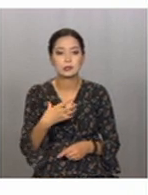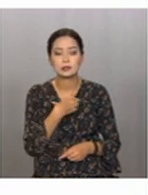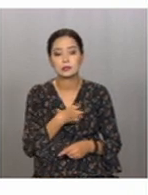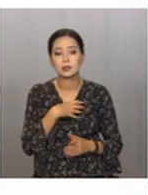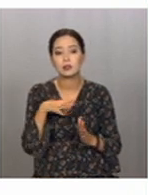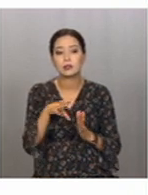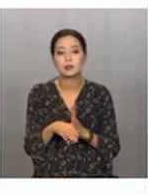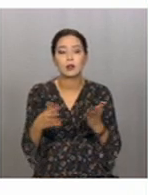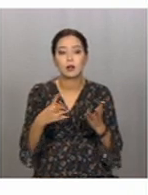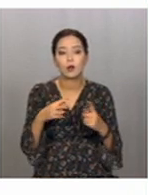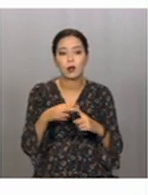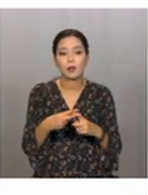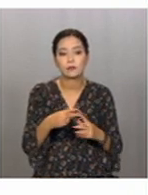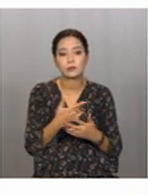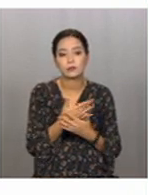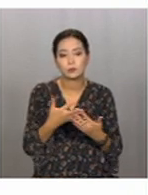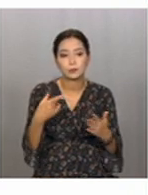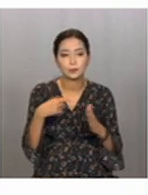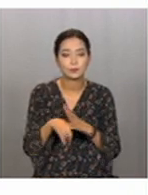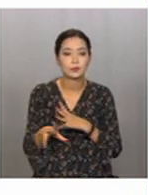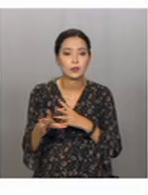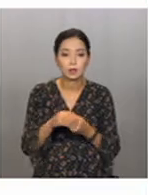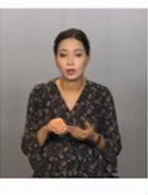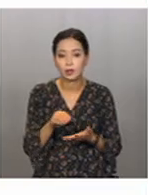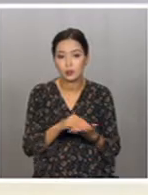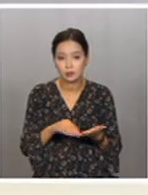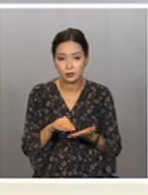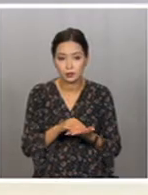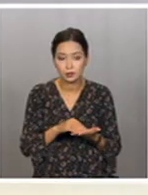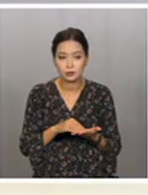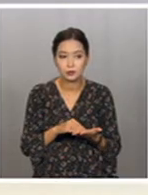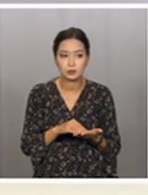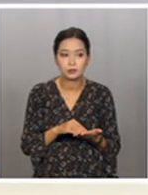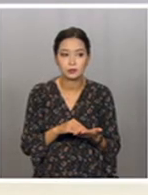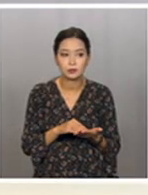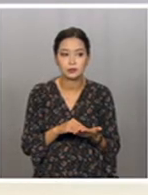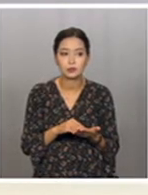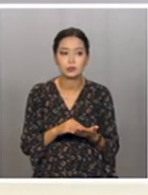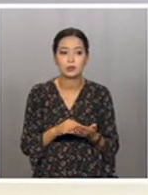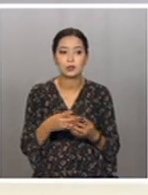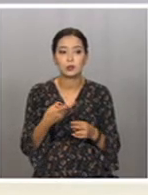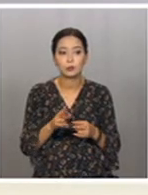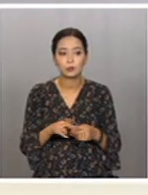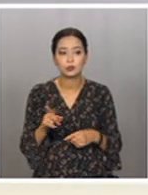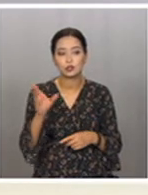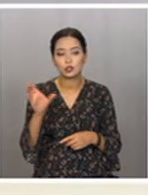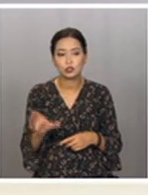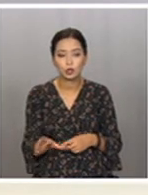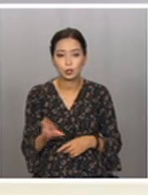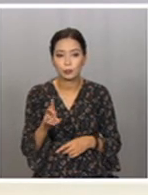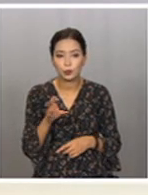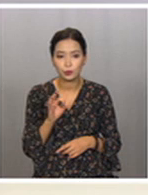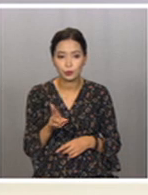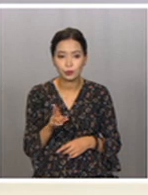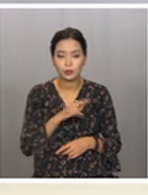кіретін ішкі құрылғыларды бірге қайталап өтейік. Бұл жүйелік блок.